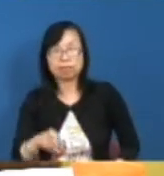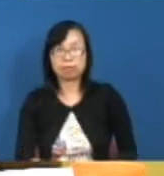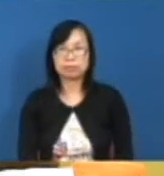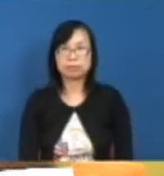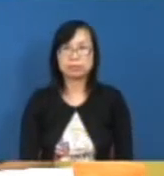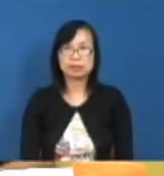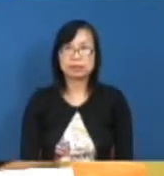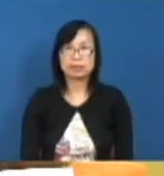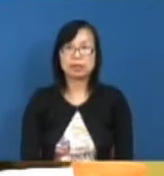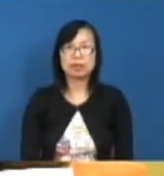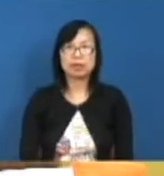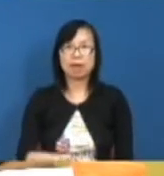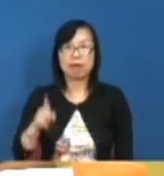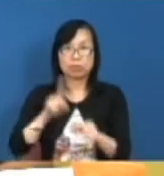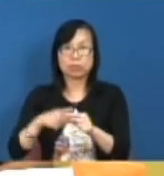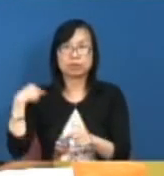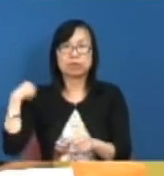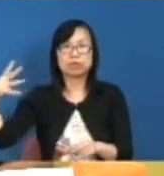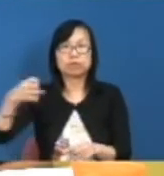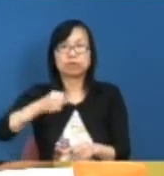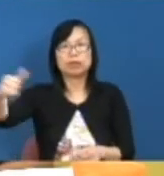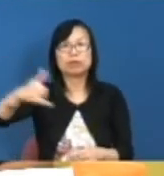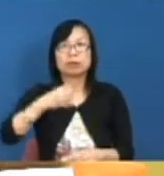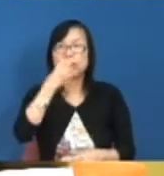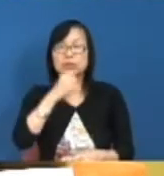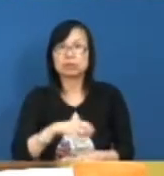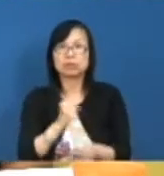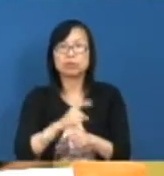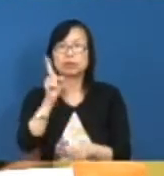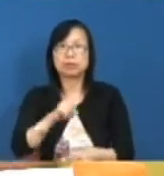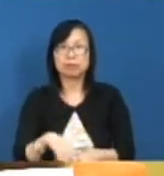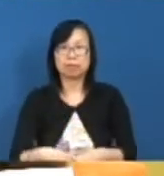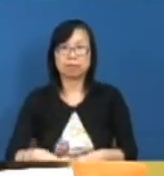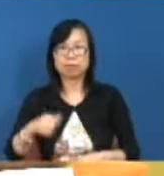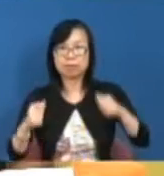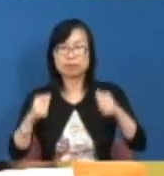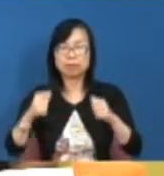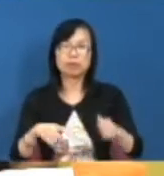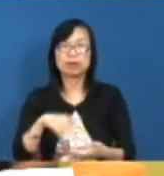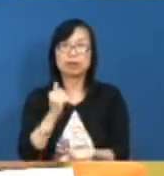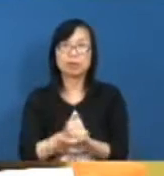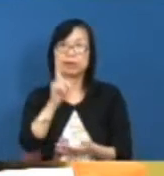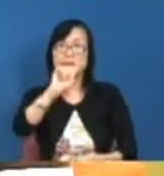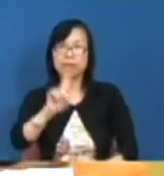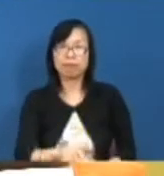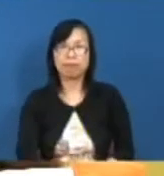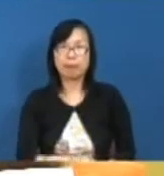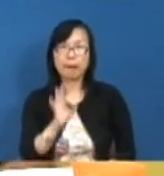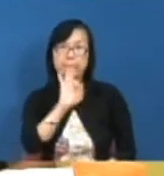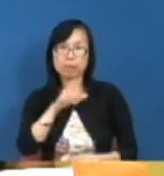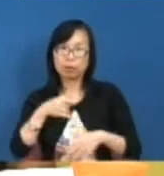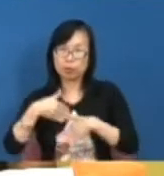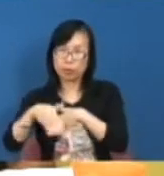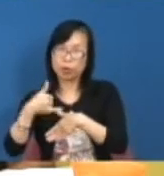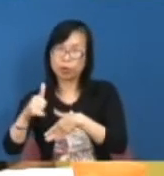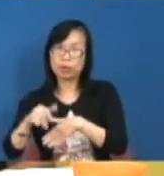李克强副总理嚟嗰阵时做过乜嘢啊？你架车喺边啊？如果你架车唔经过，唔系去示威，唔系再有示